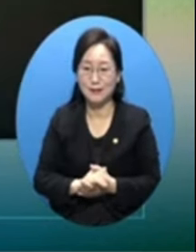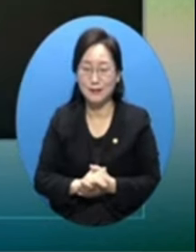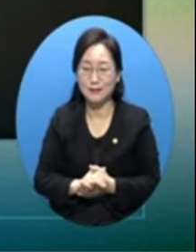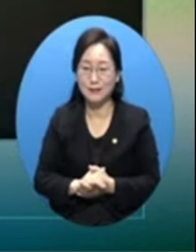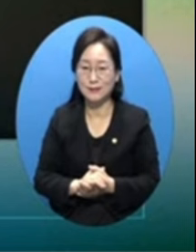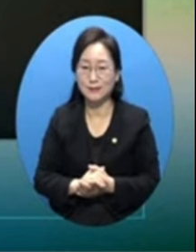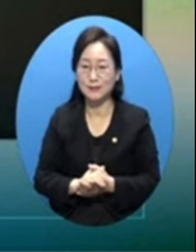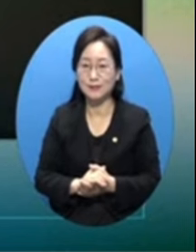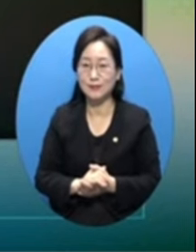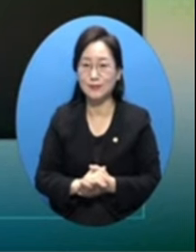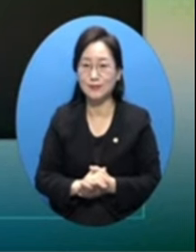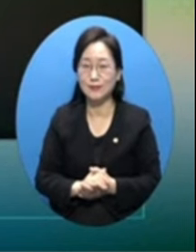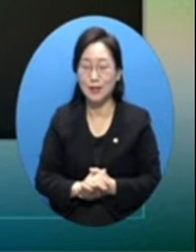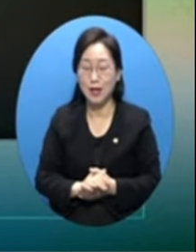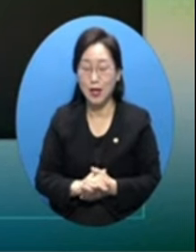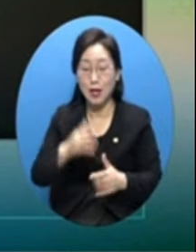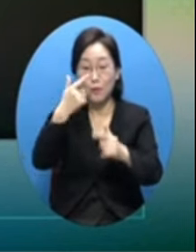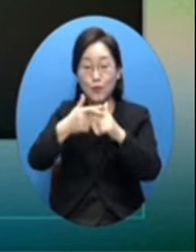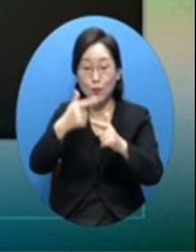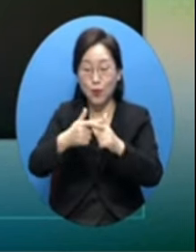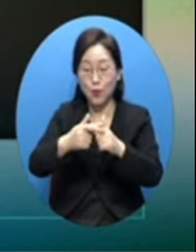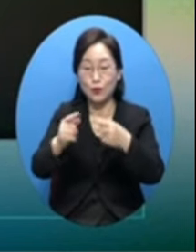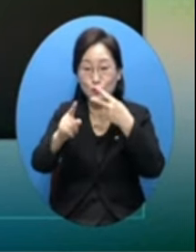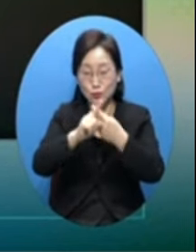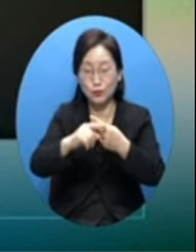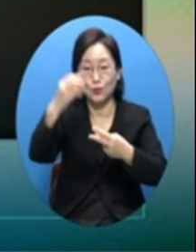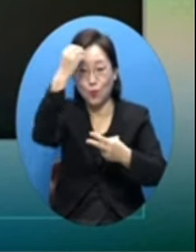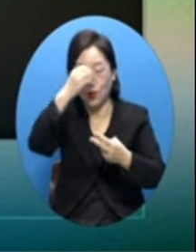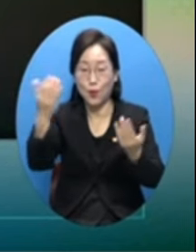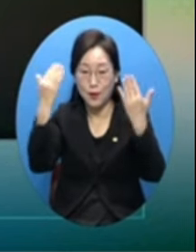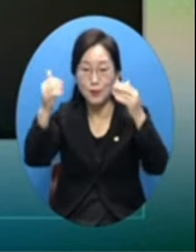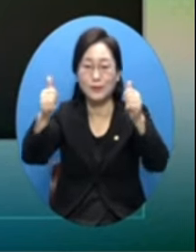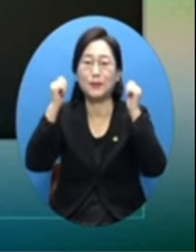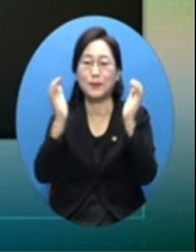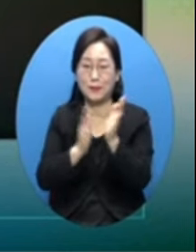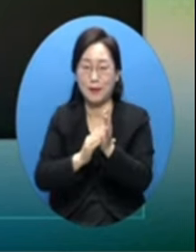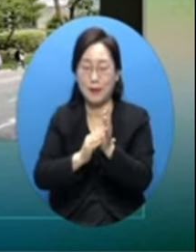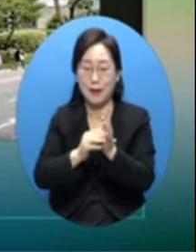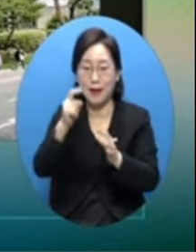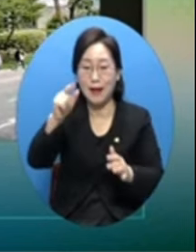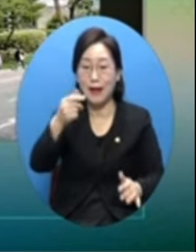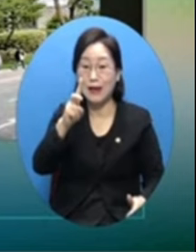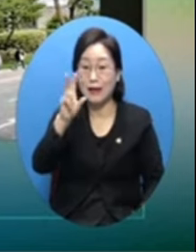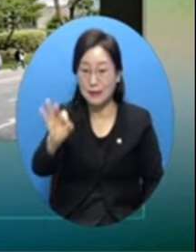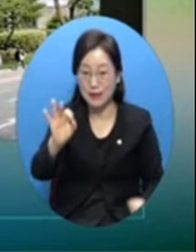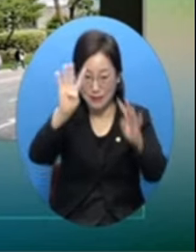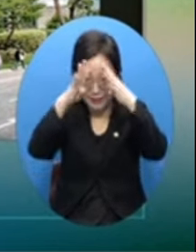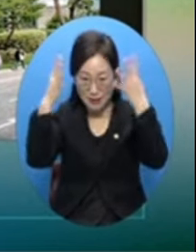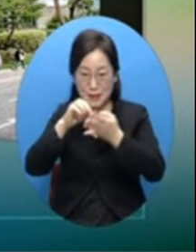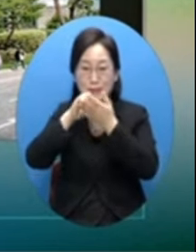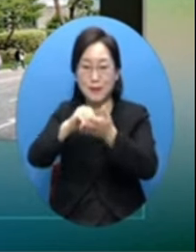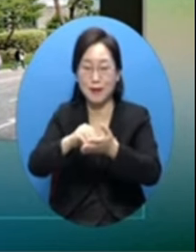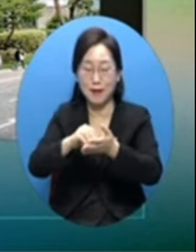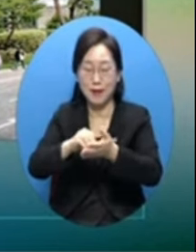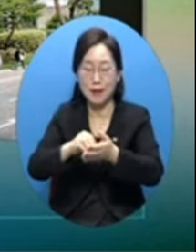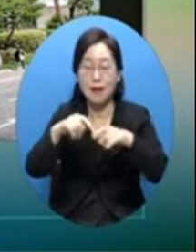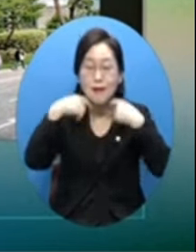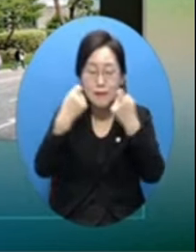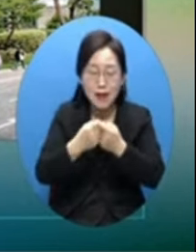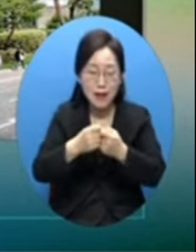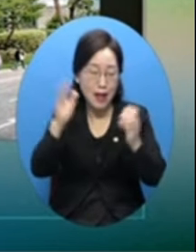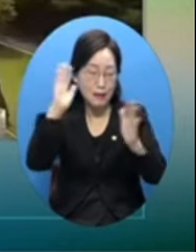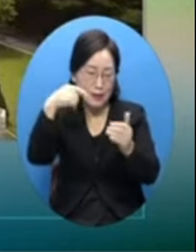할렐루야 그래서 목표 목포중학교 목표 고등학교를 나와 가지고 한양대학 입학을 하고 가정 교사를 일하면서 고려대